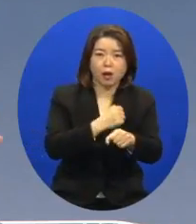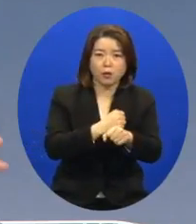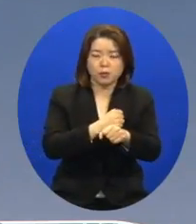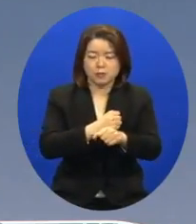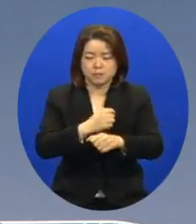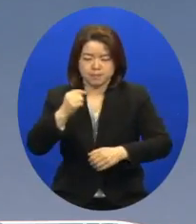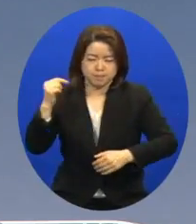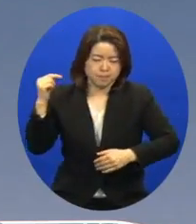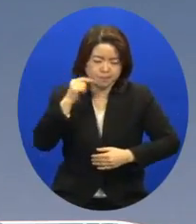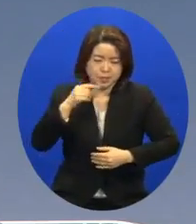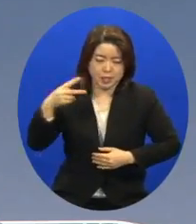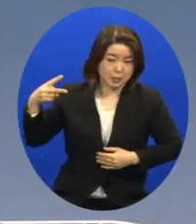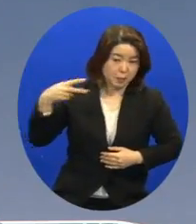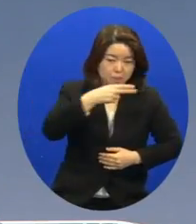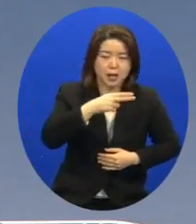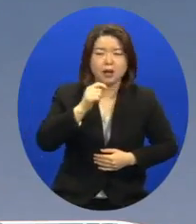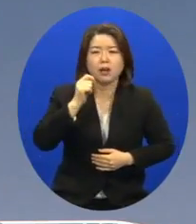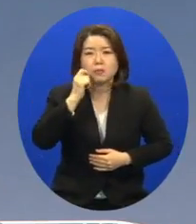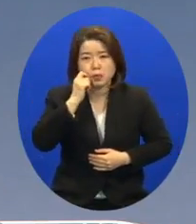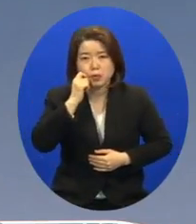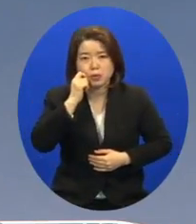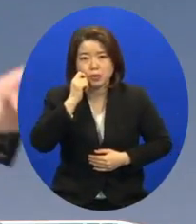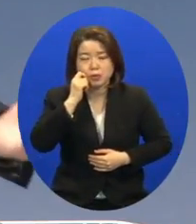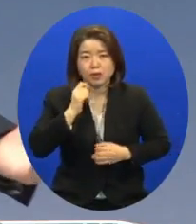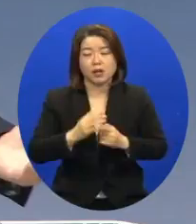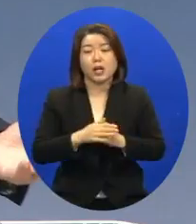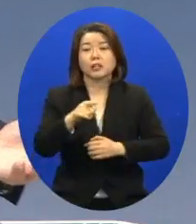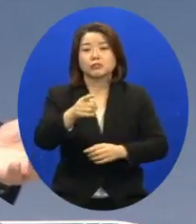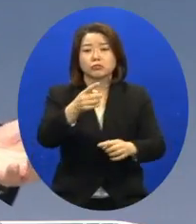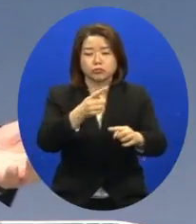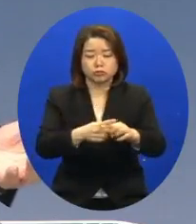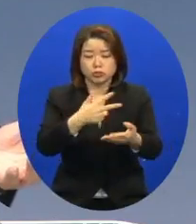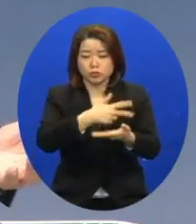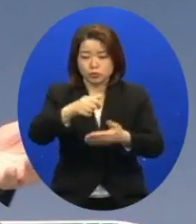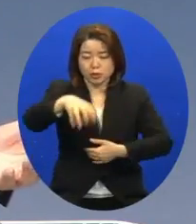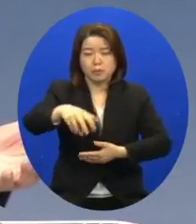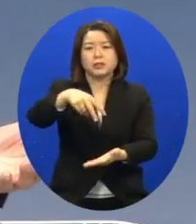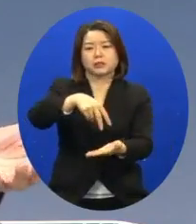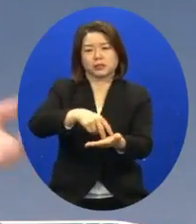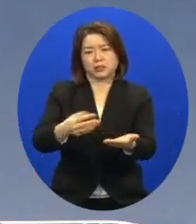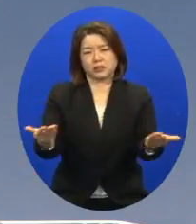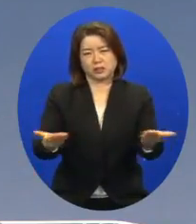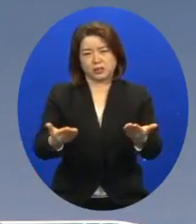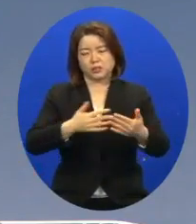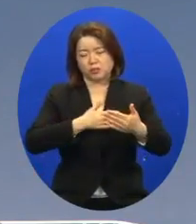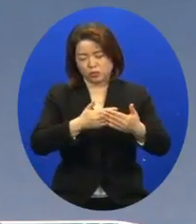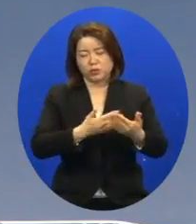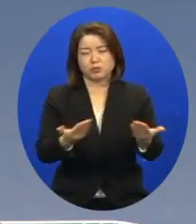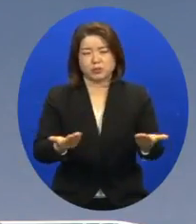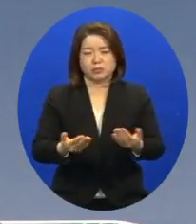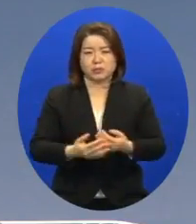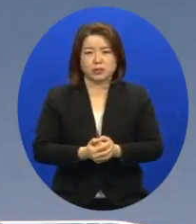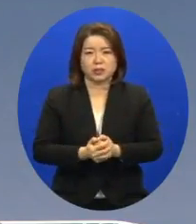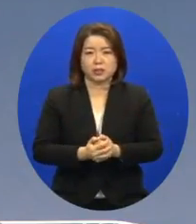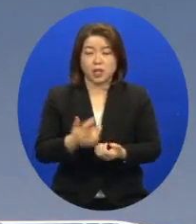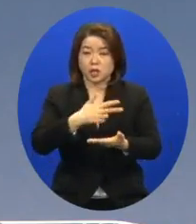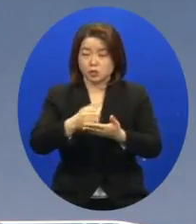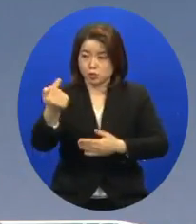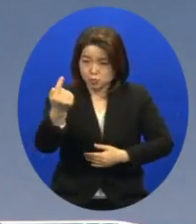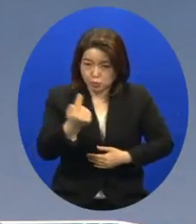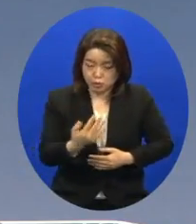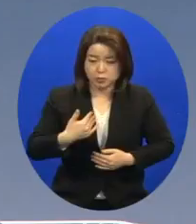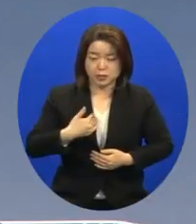죄를 처리하지 안고 있다가 주님앞에 서게 되는 거죠 주님이 옷이 든지 또는